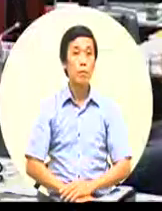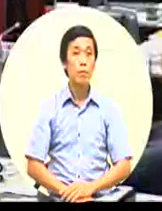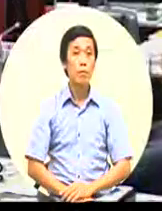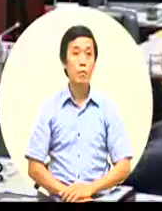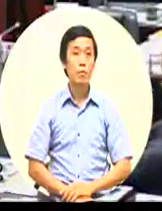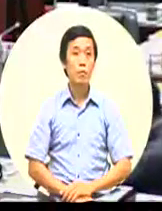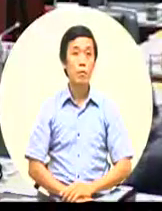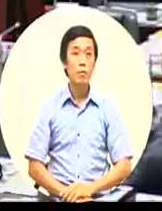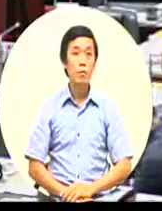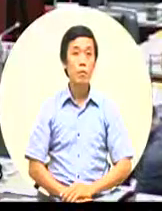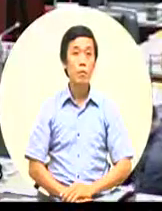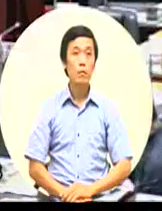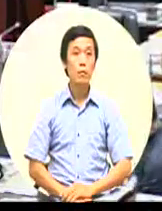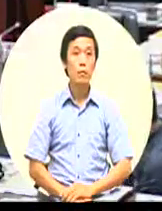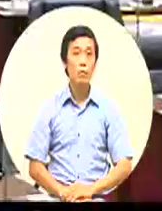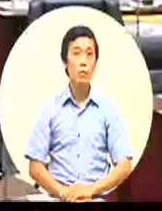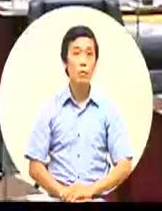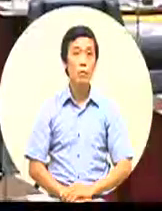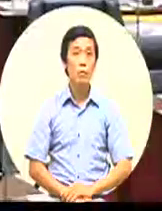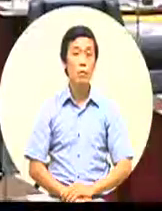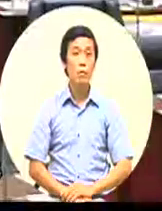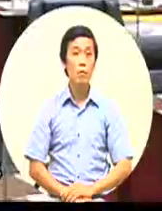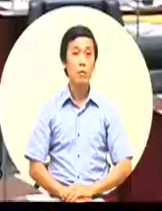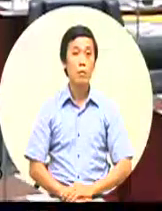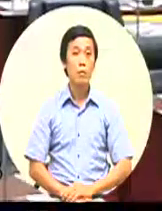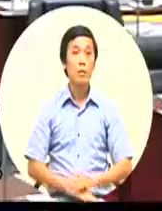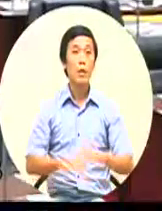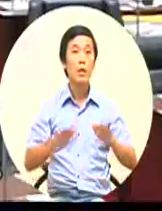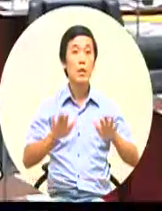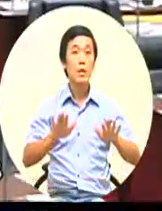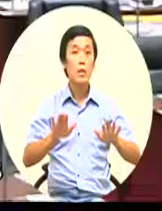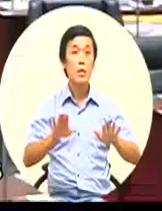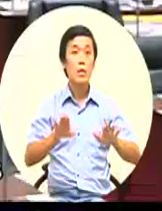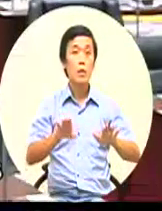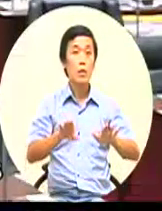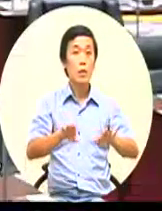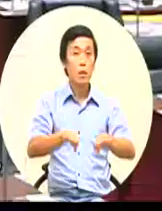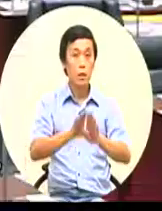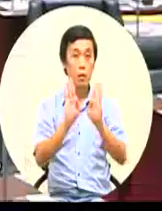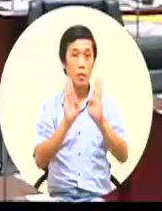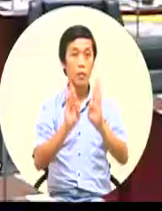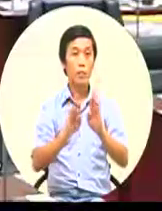对强拆破迁。 时间可以开始哈。 好，请开始。